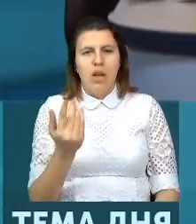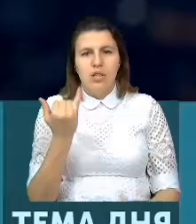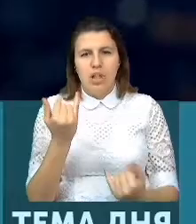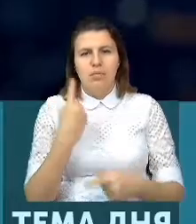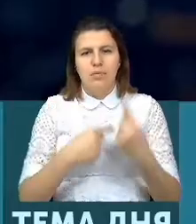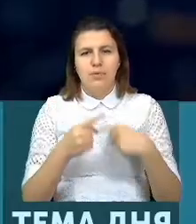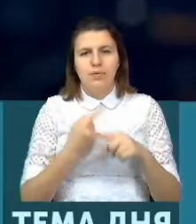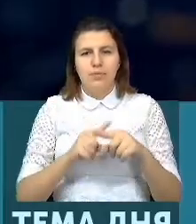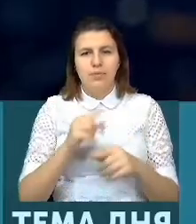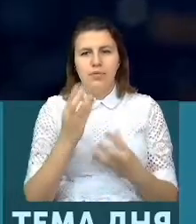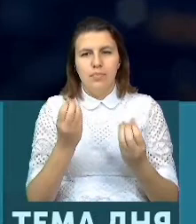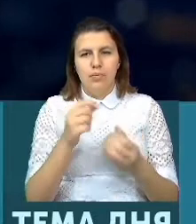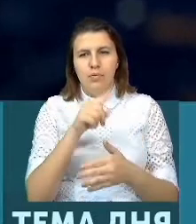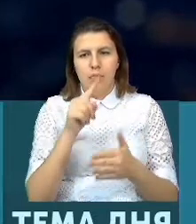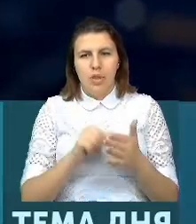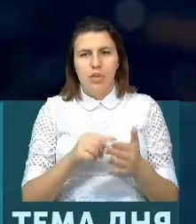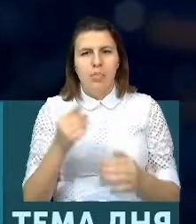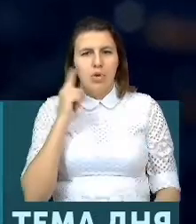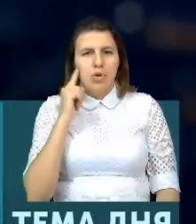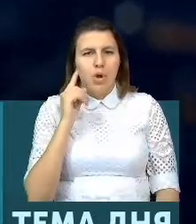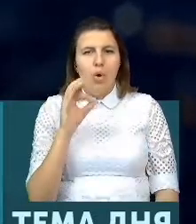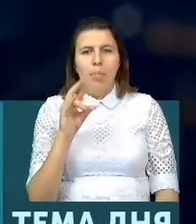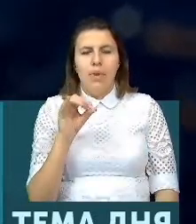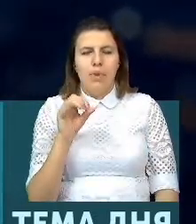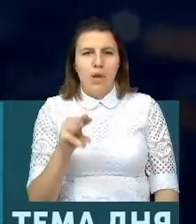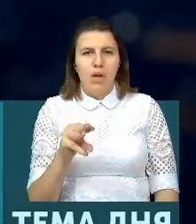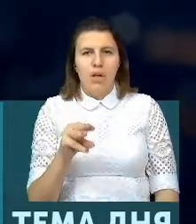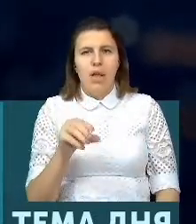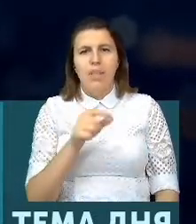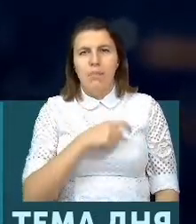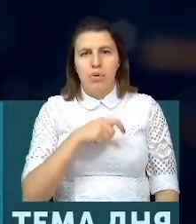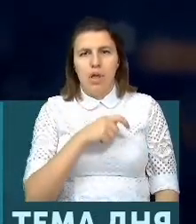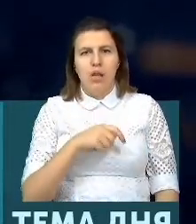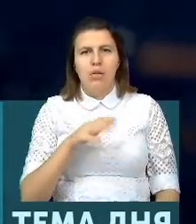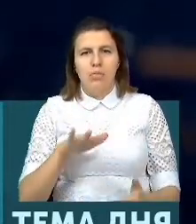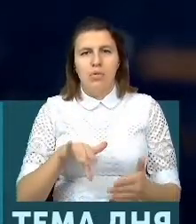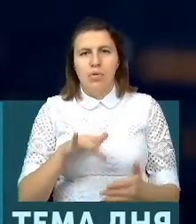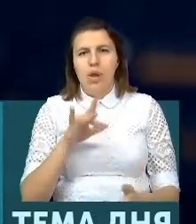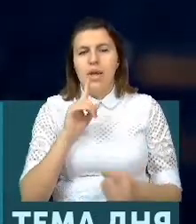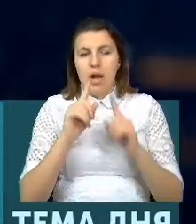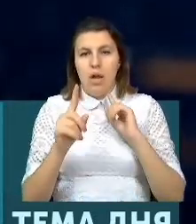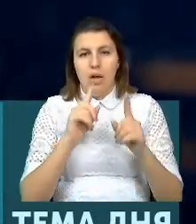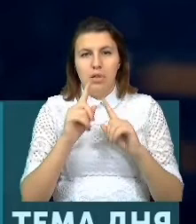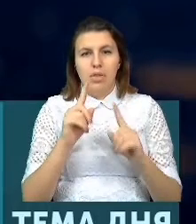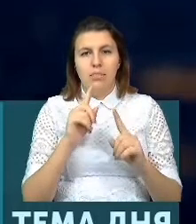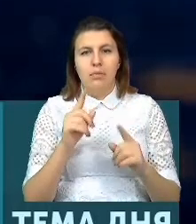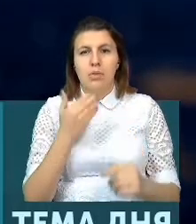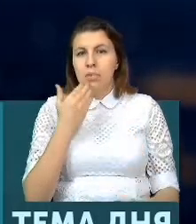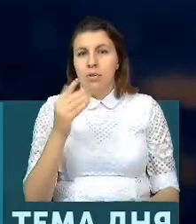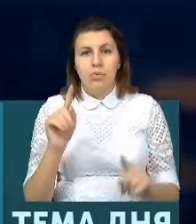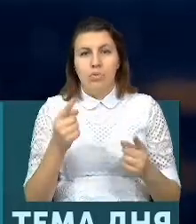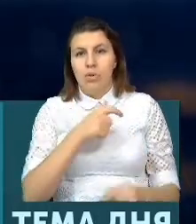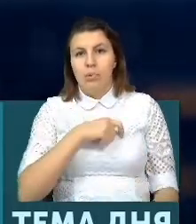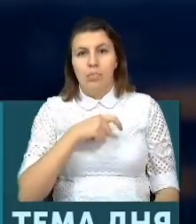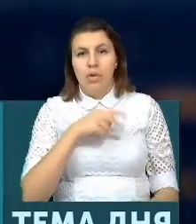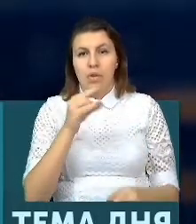Давайте послухаємо коментар Олени Ратушної, депутатки Лисичанської міської ради та голови бюджетної комісії. Ми спитали, чому ж депутати не